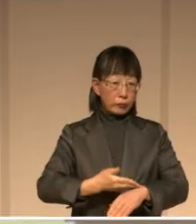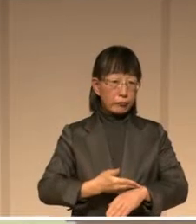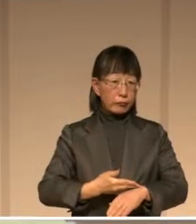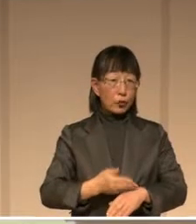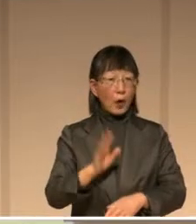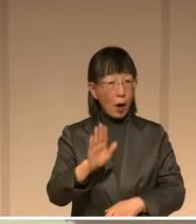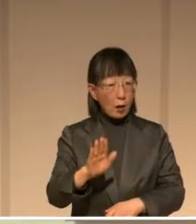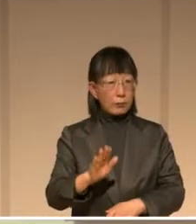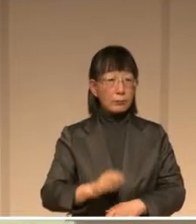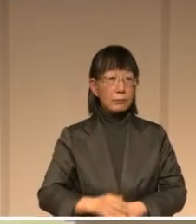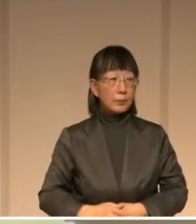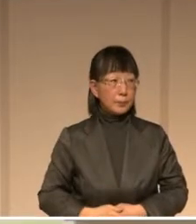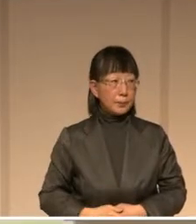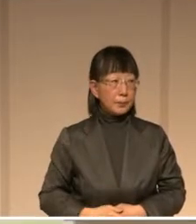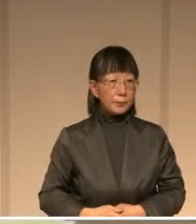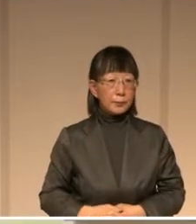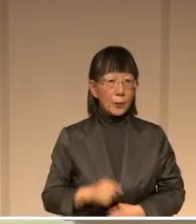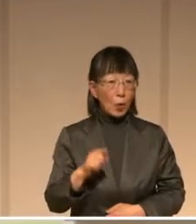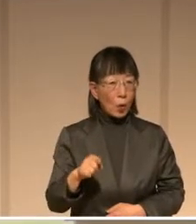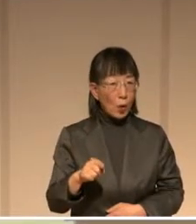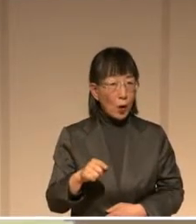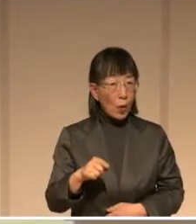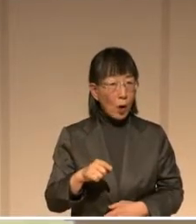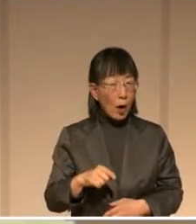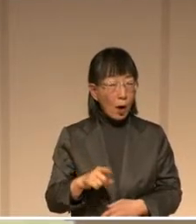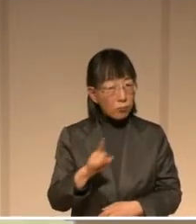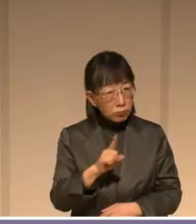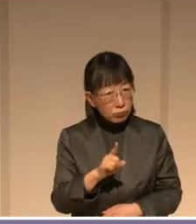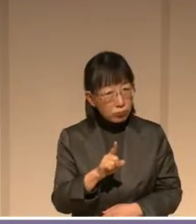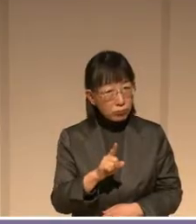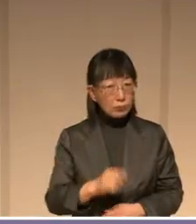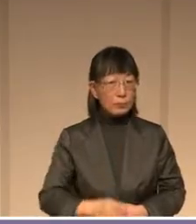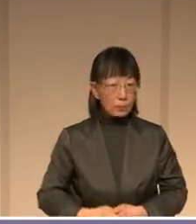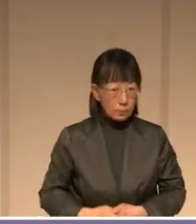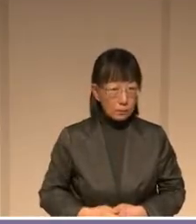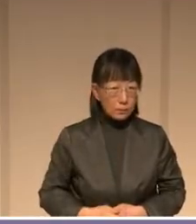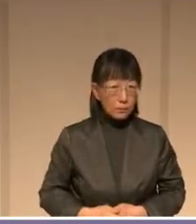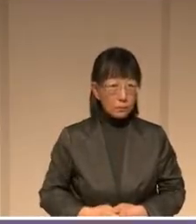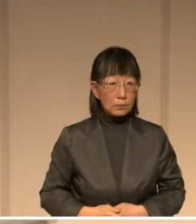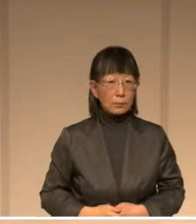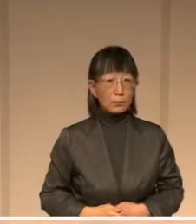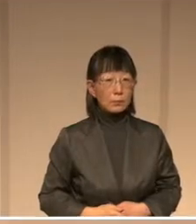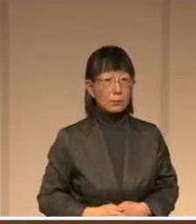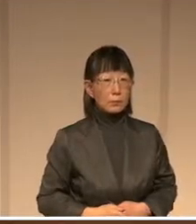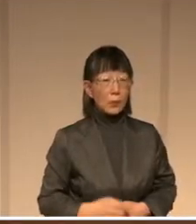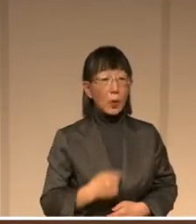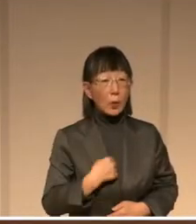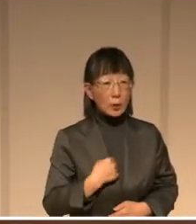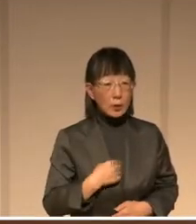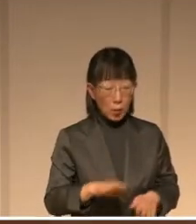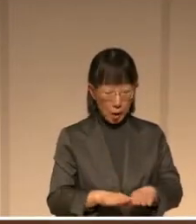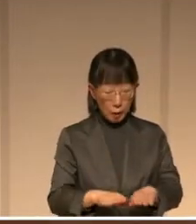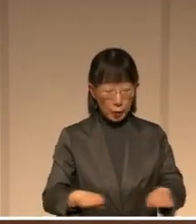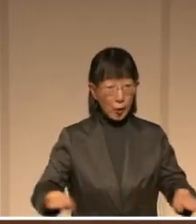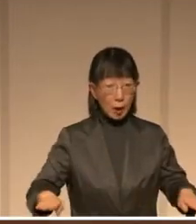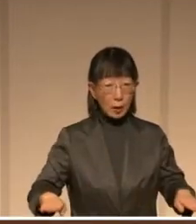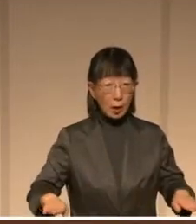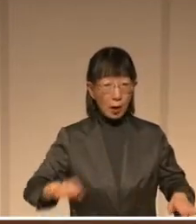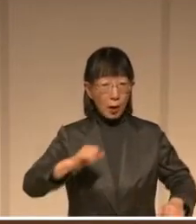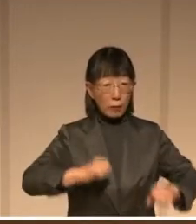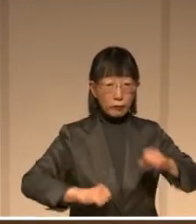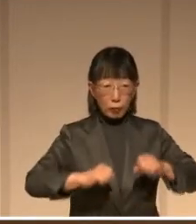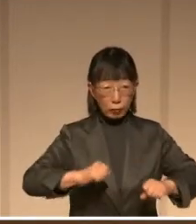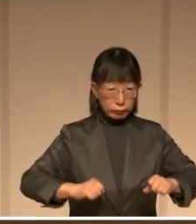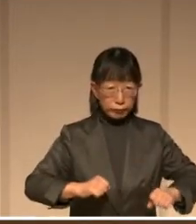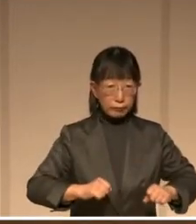ますけれどもこれはどういったものはそうですねあの僕の小売りは床で動くと同時にあのなんかは演劇